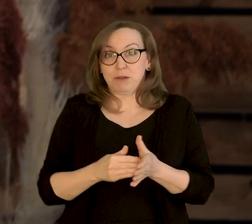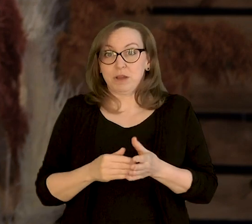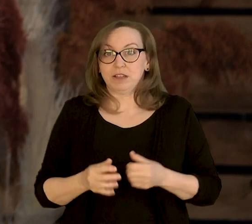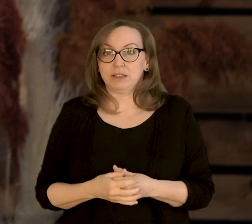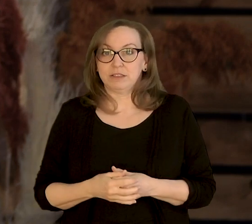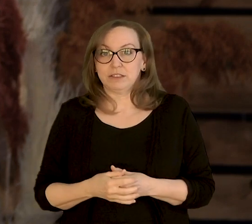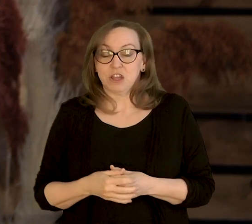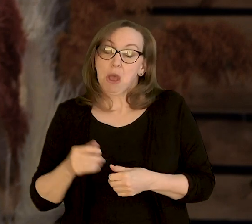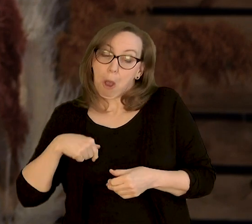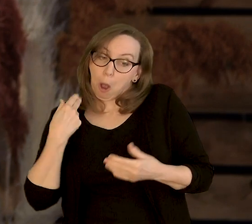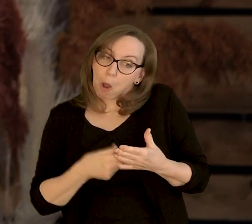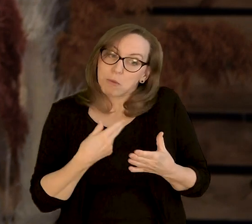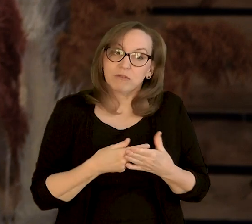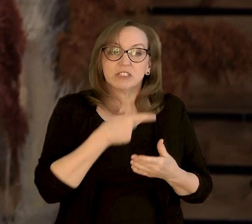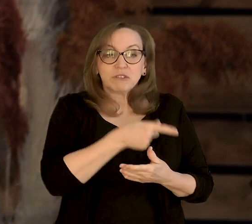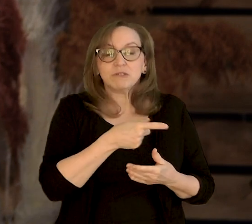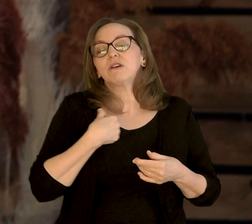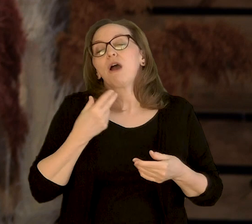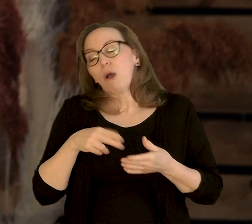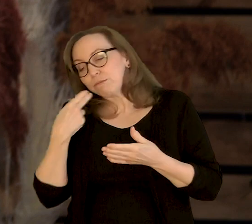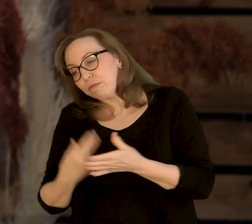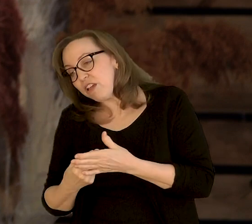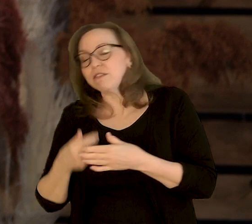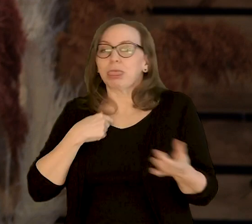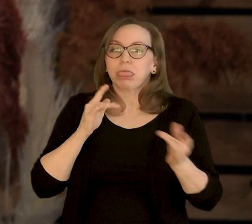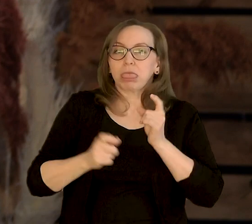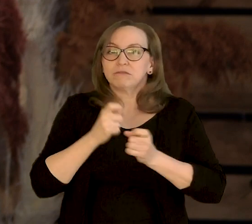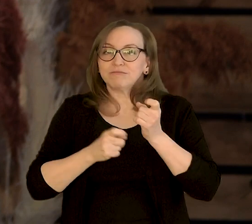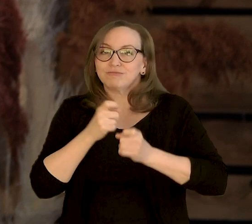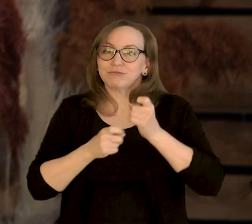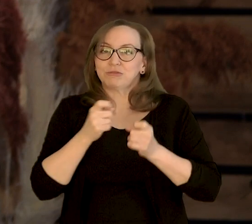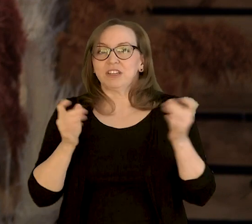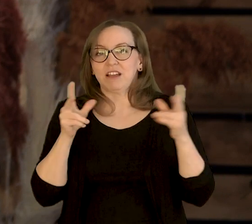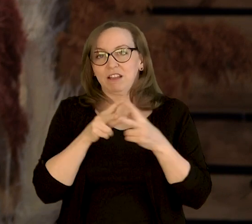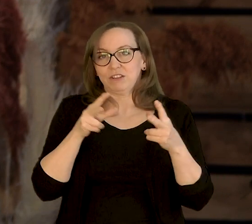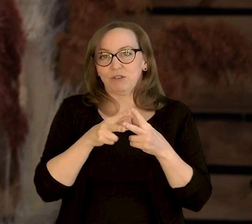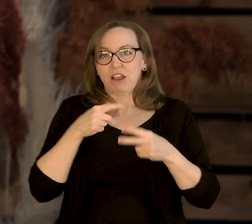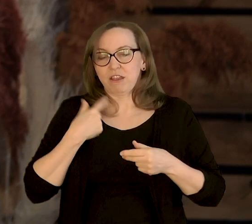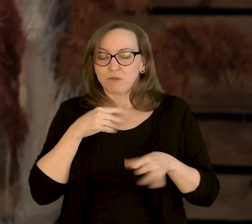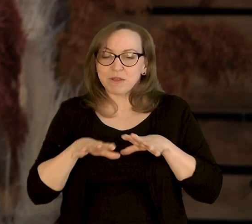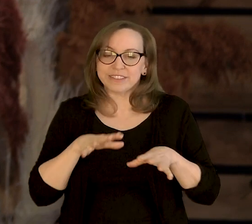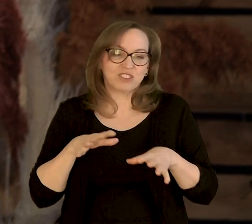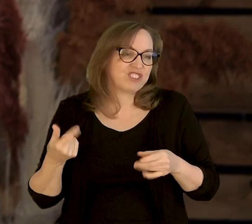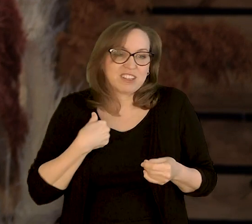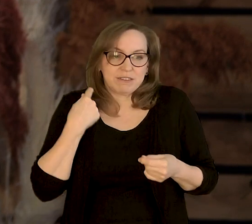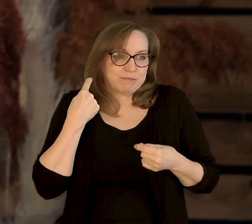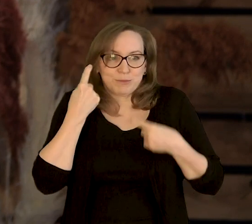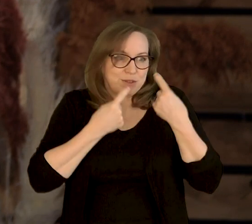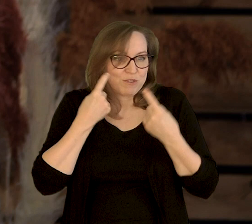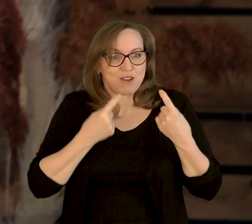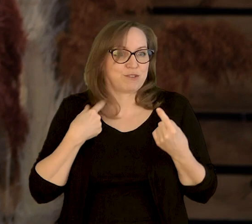byś odpowiedział mu, a on tobie i za chwilę jesteście w miejscu, o którym nikt nie myślał, że będziecie się